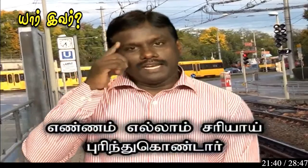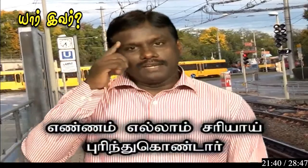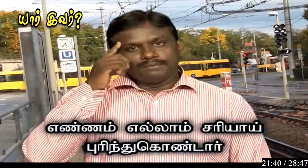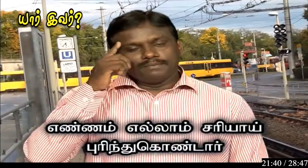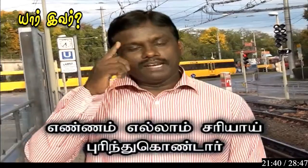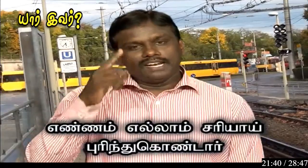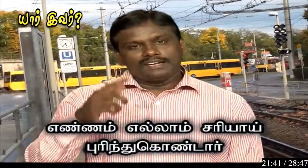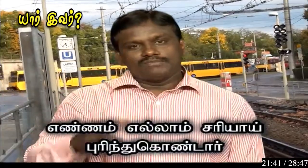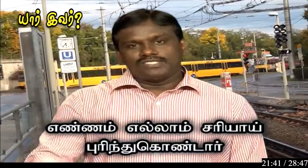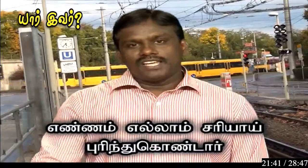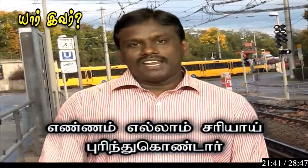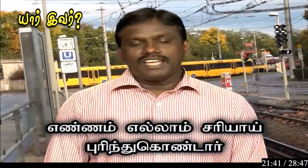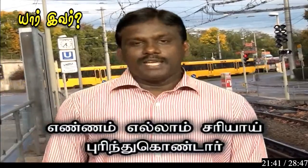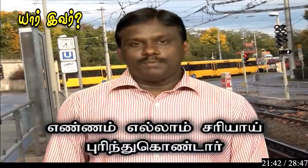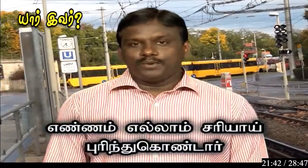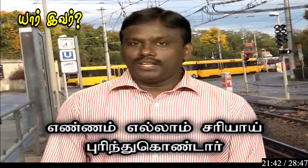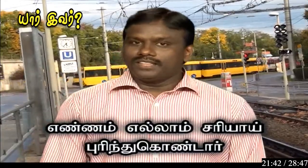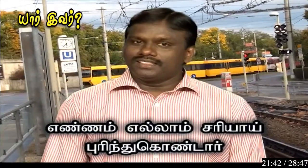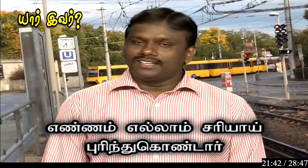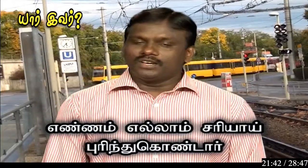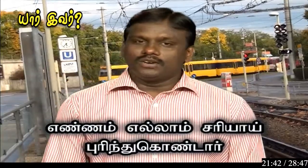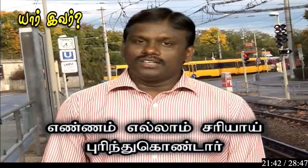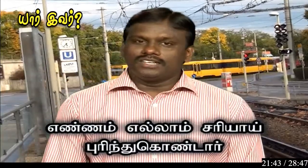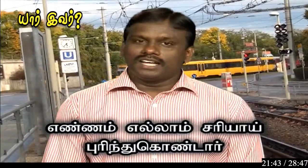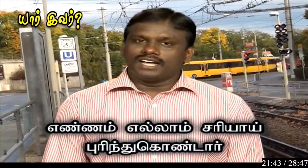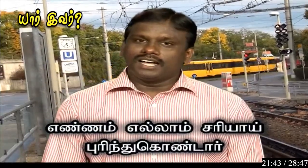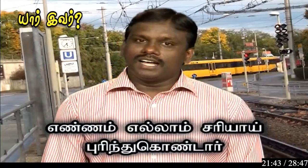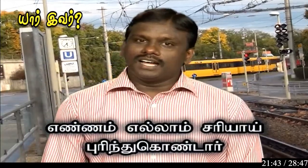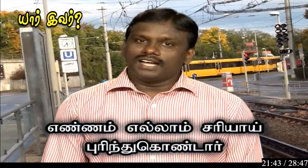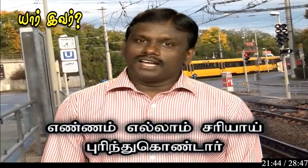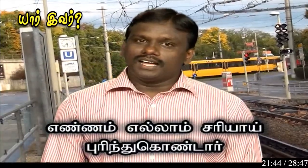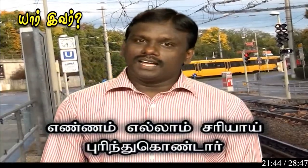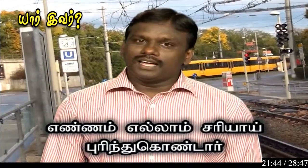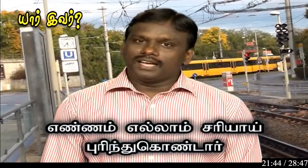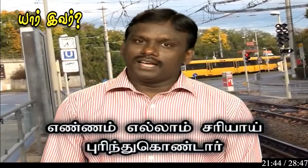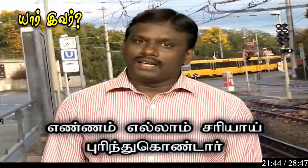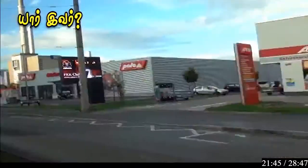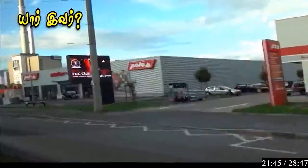கண்டான், எண்ணம் எல்லாம் சரியாய் புரிந்து